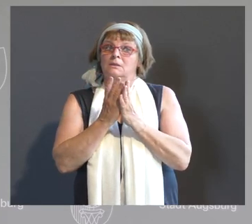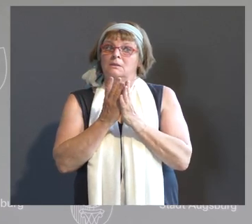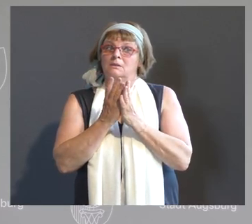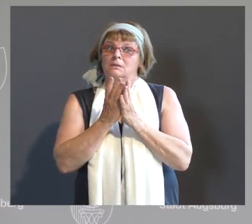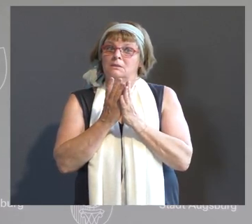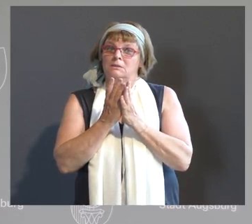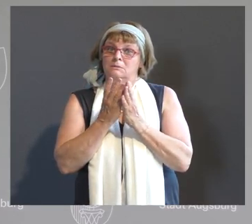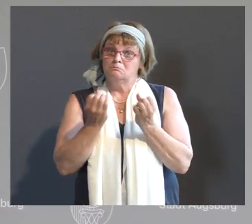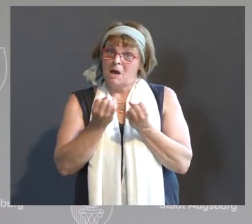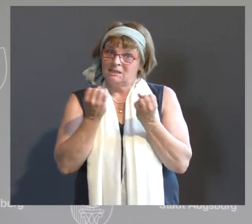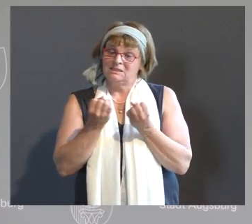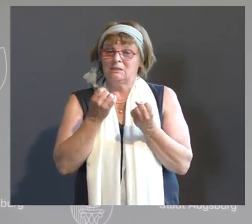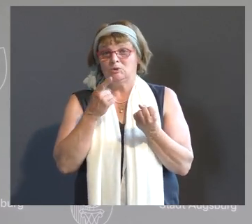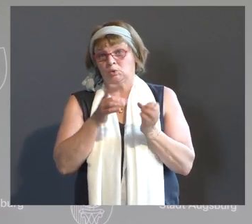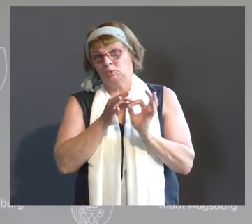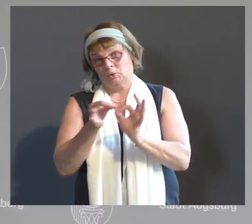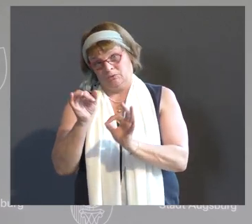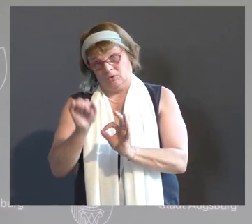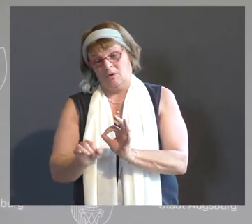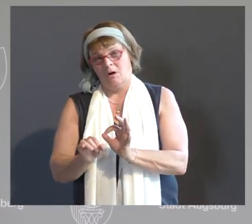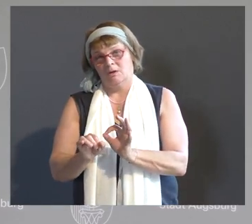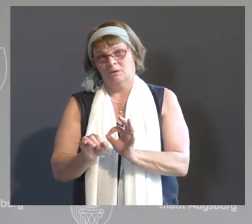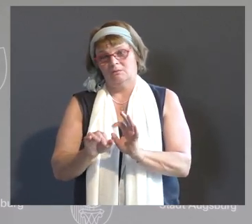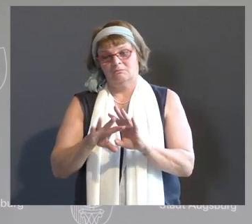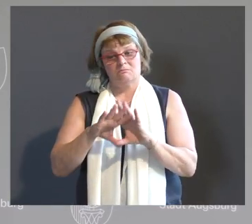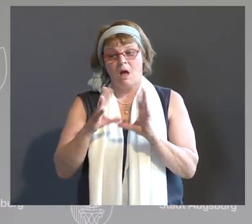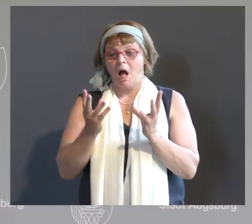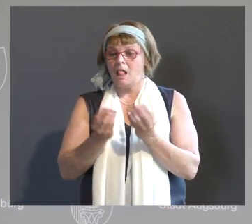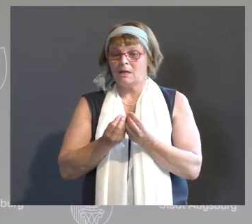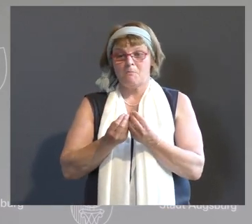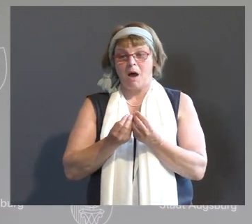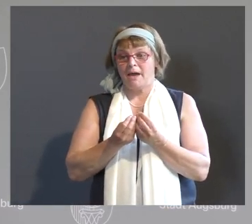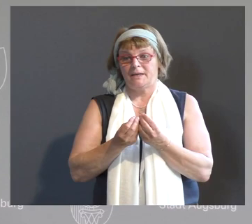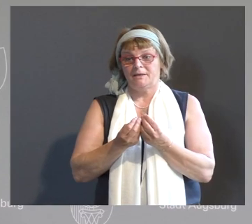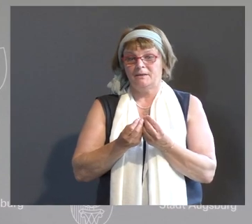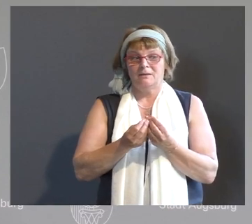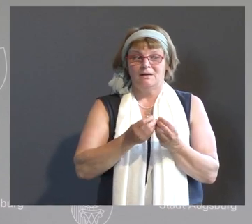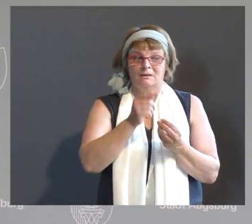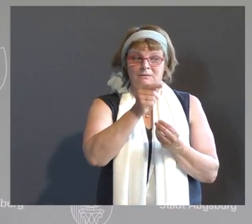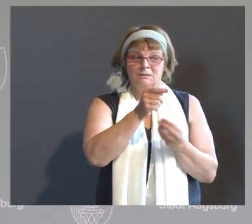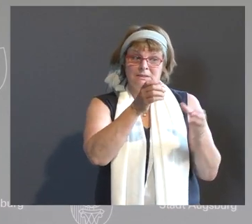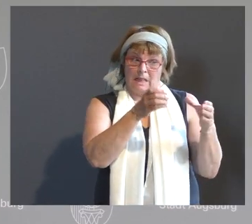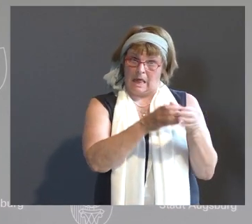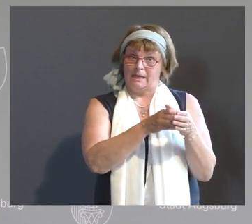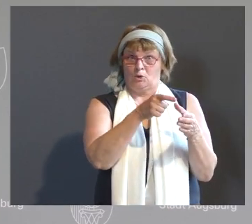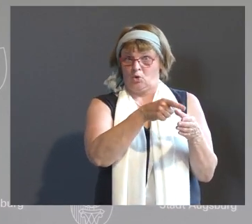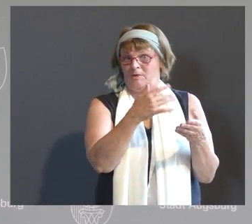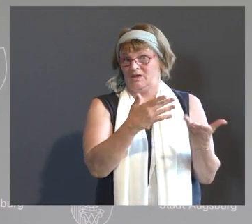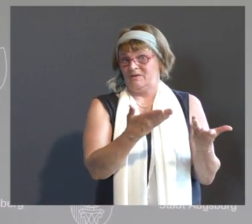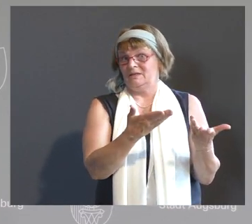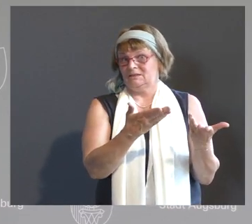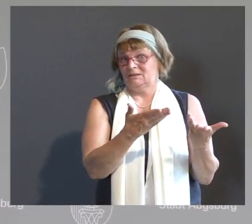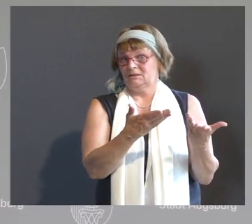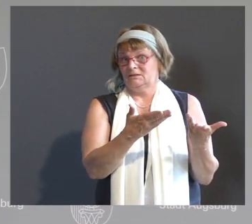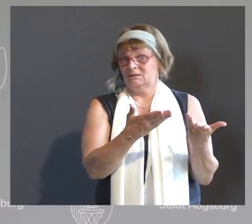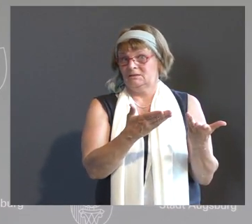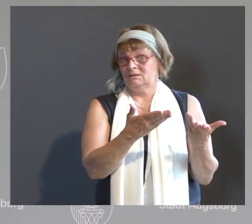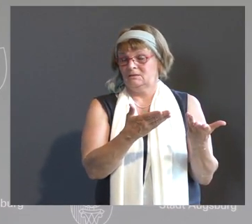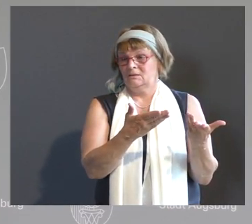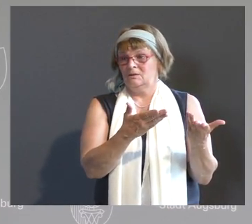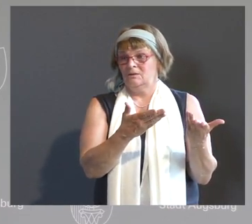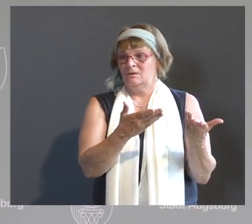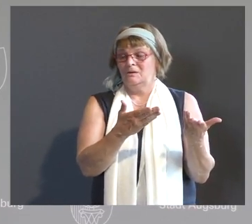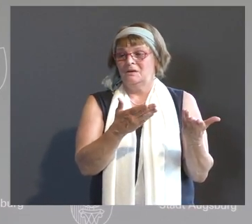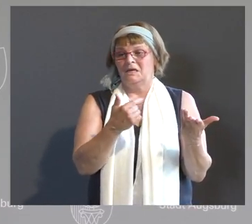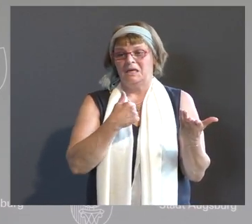können, weil das ist im Dienste der Allgemeinheit. Und wir sind nicht da wegen der Minderheit, sage ich an der Stelle auch ganz deutlich. Und ich bin überzeugt davon, dass wir mit